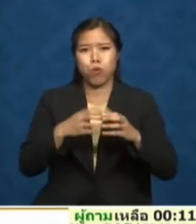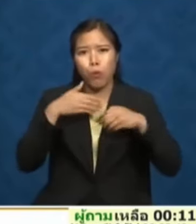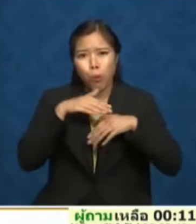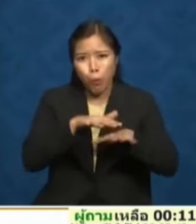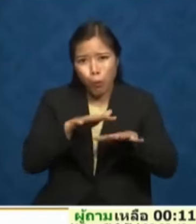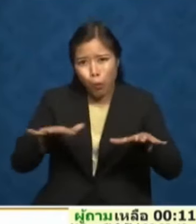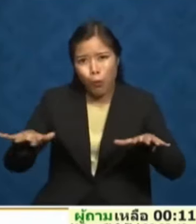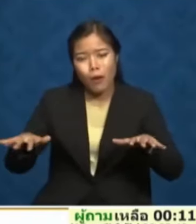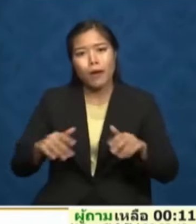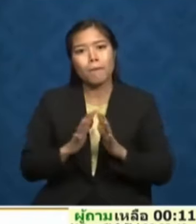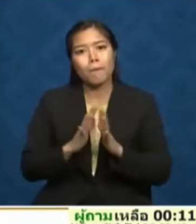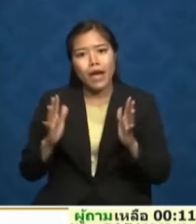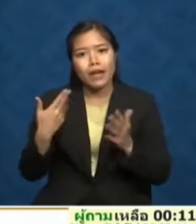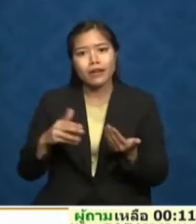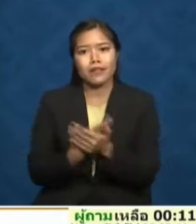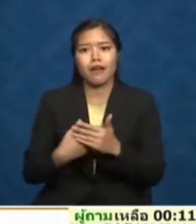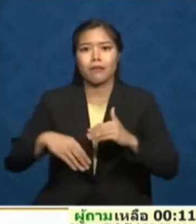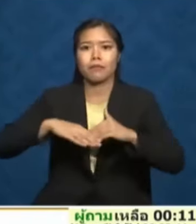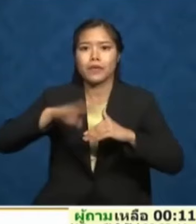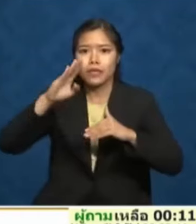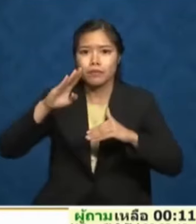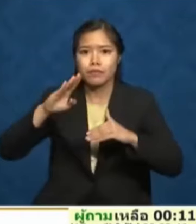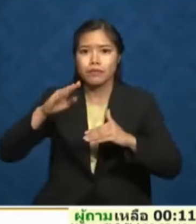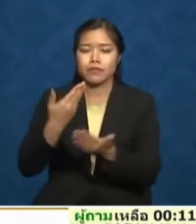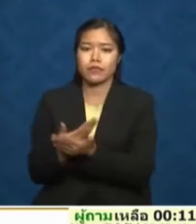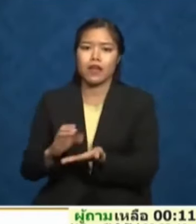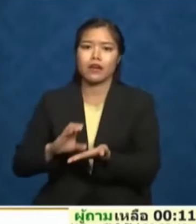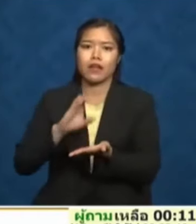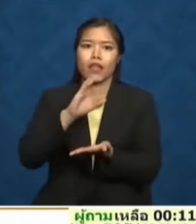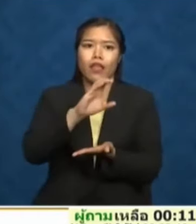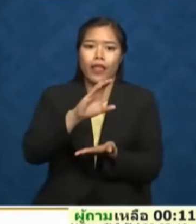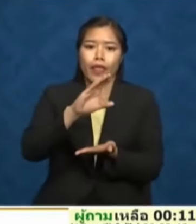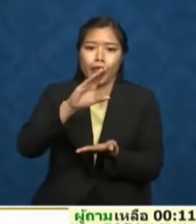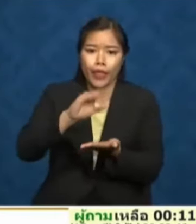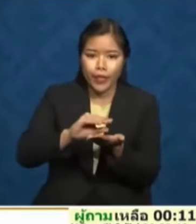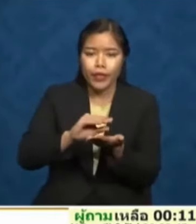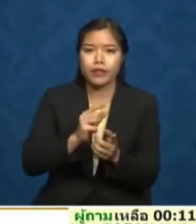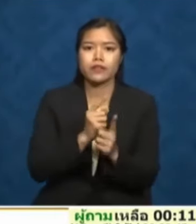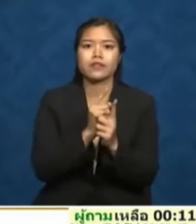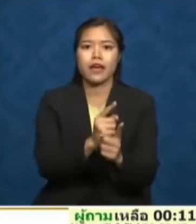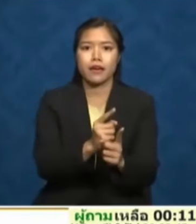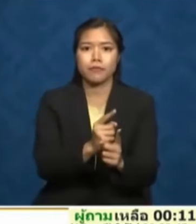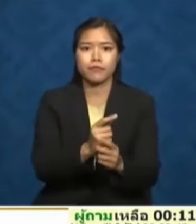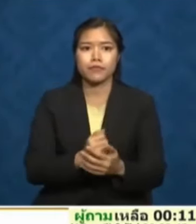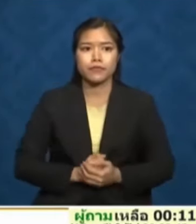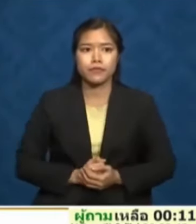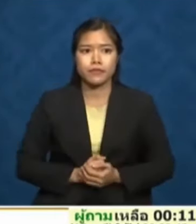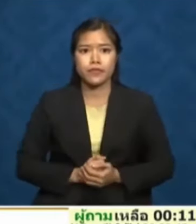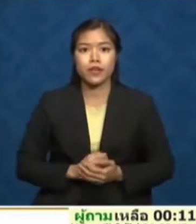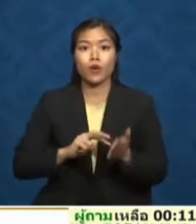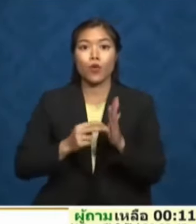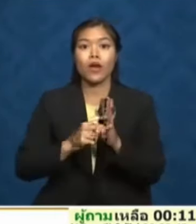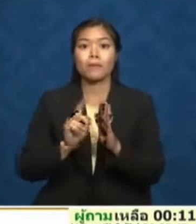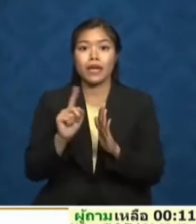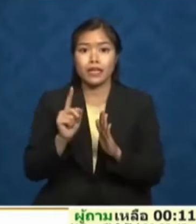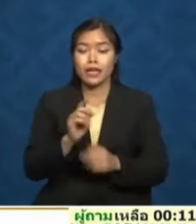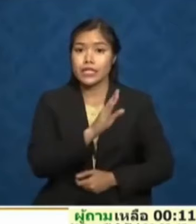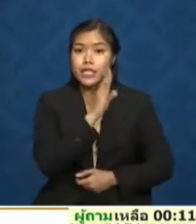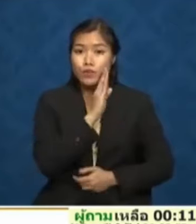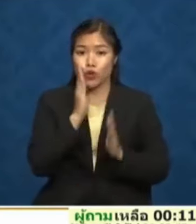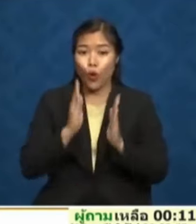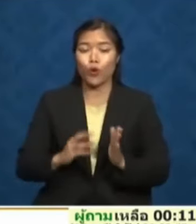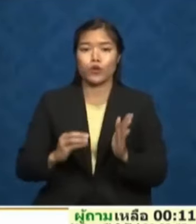วงเงินค่าบริการที่คลินิกชุมชนอบอุ่นจะได้รับนั้นก็จะถูกลดลงตามสัดส่วนค่ะนั่นหมายความว่ายังไงคะคน